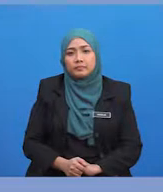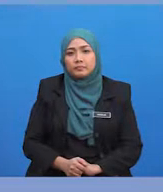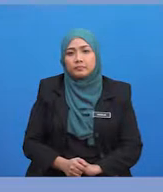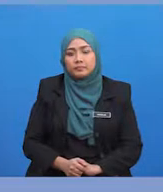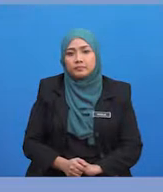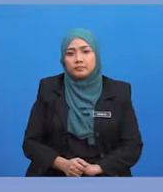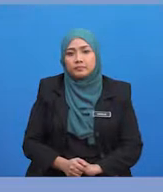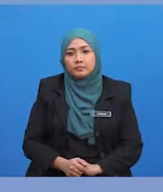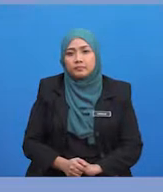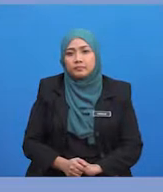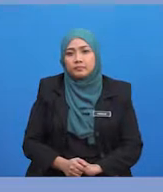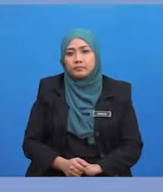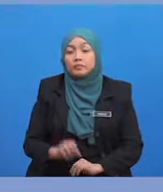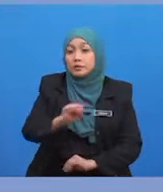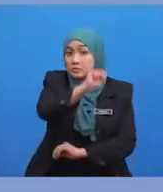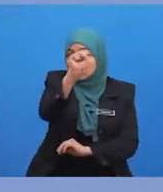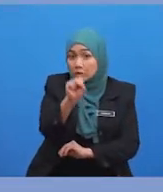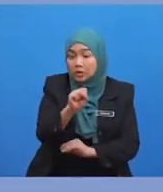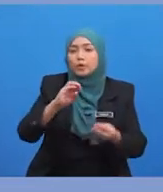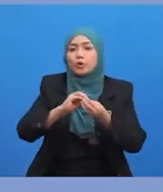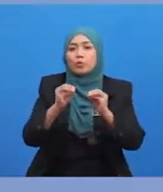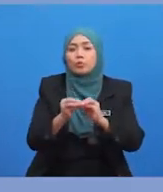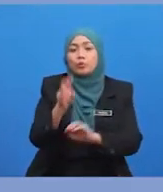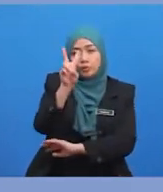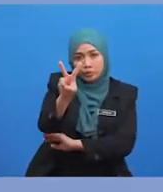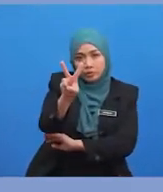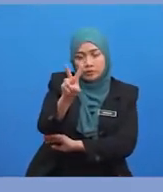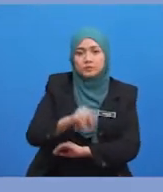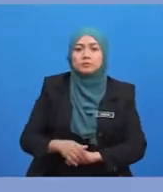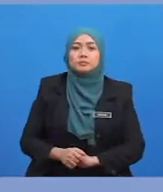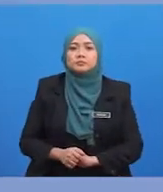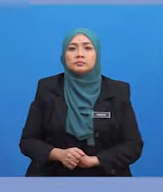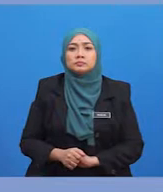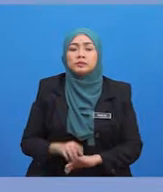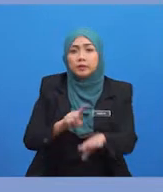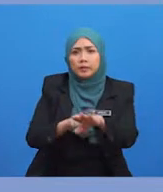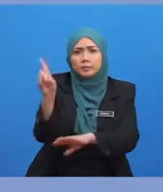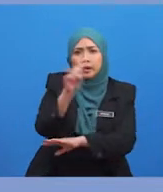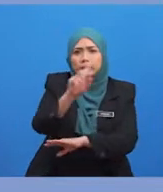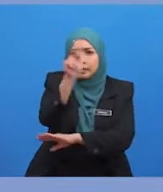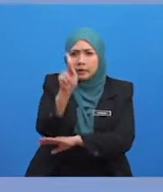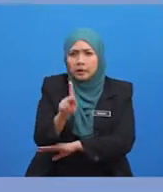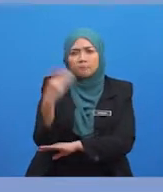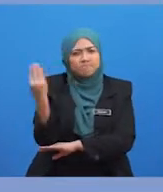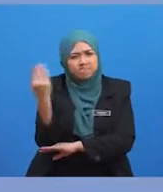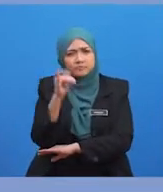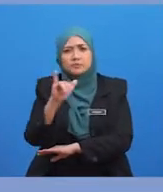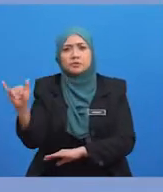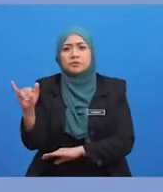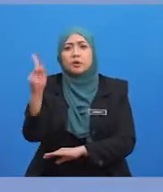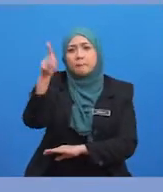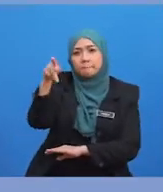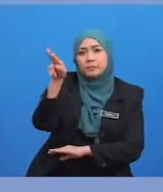Seterusnya kita ke soalan yang kedua. Di manakah biasanya protozoa boleh